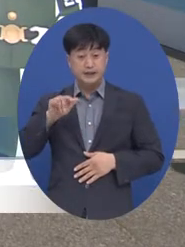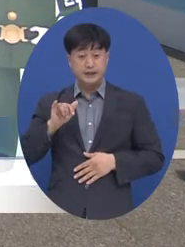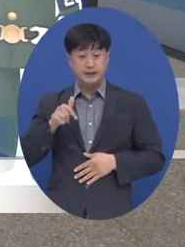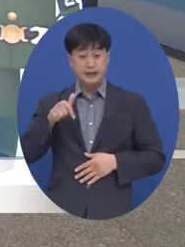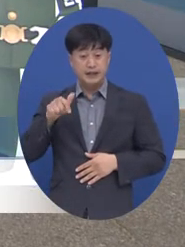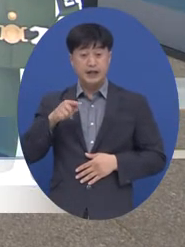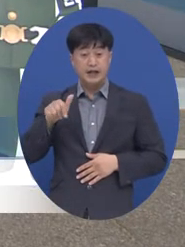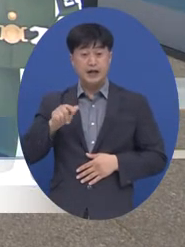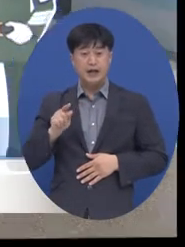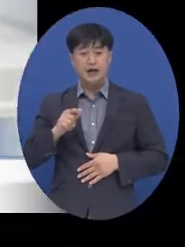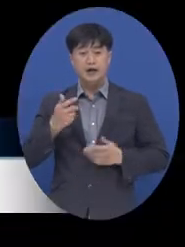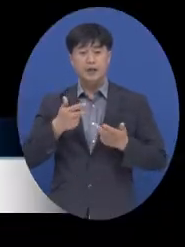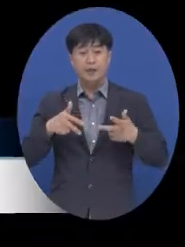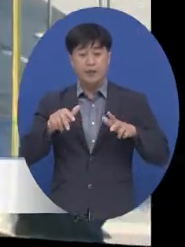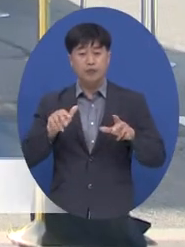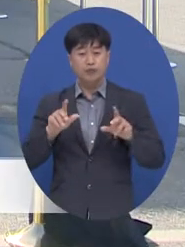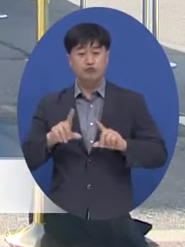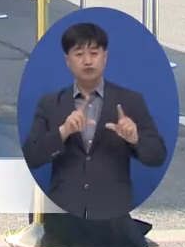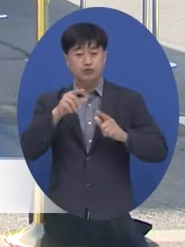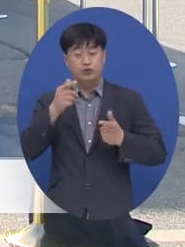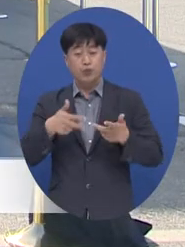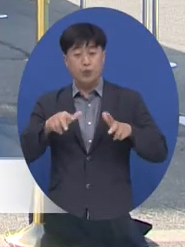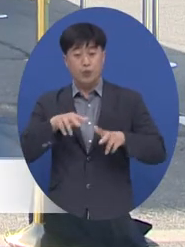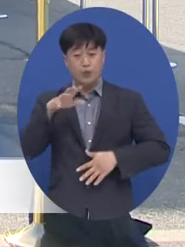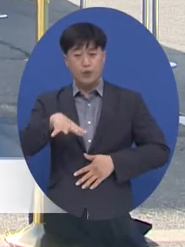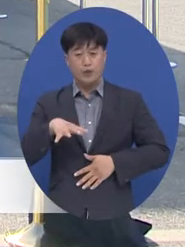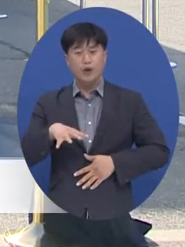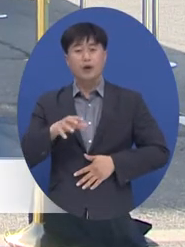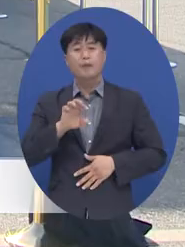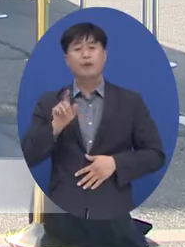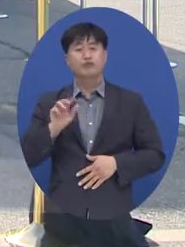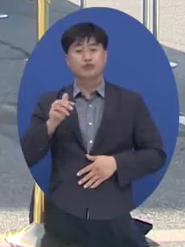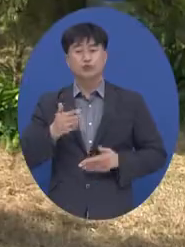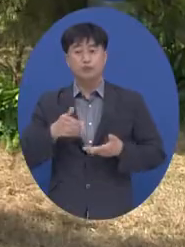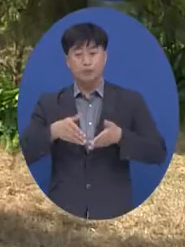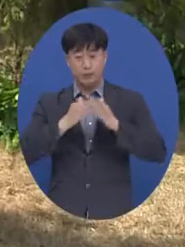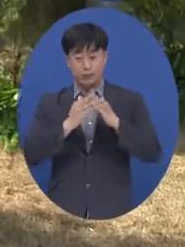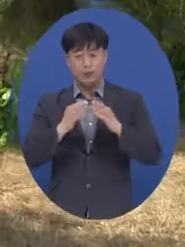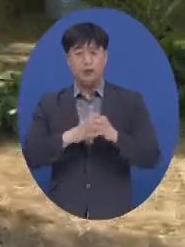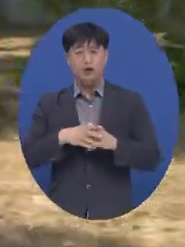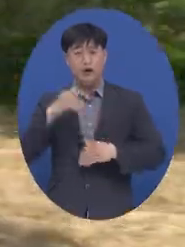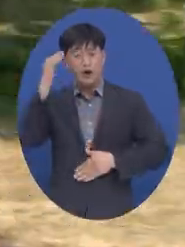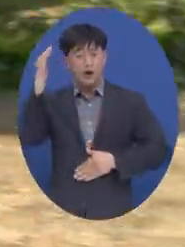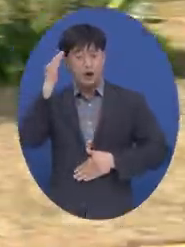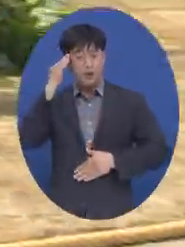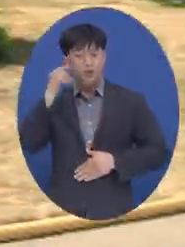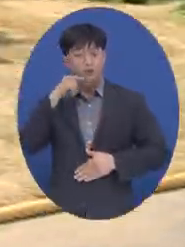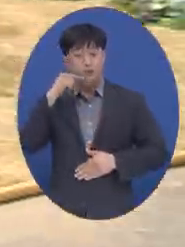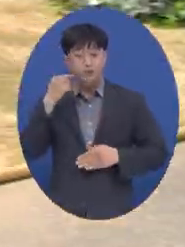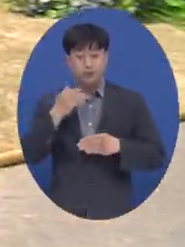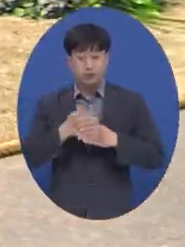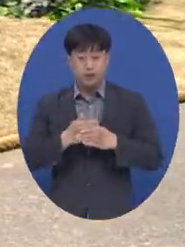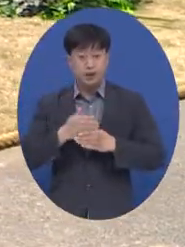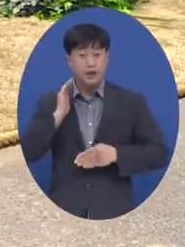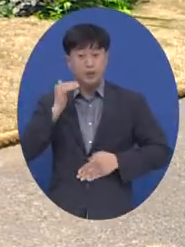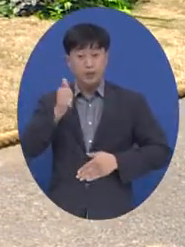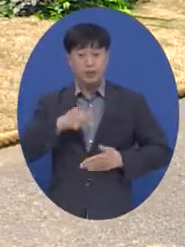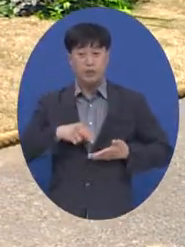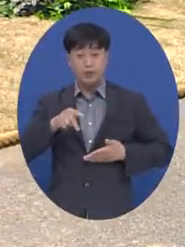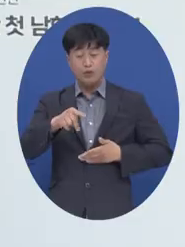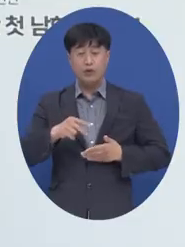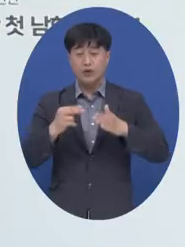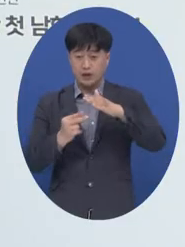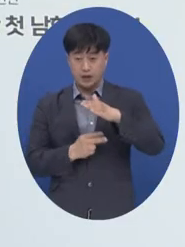임진각 평화누리 공원에 판 문 각과 자유의 집 이재현 됐습니다 남북정상 이건 인 파란 2보 다리